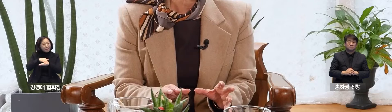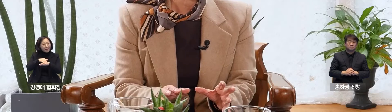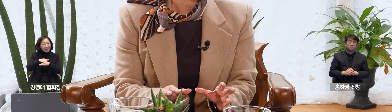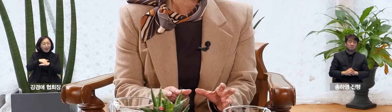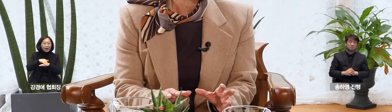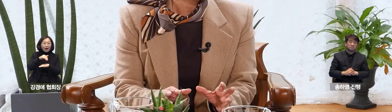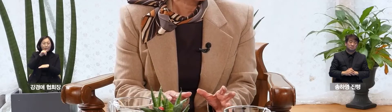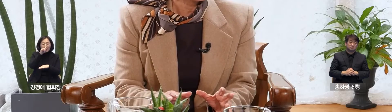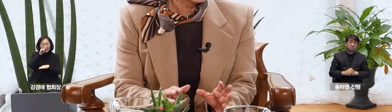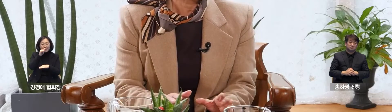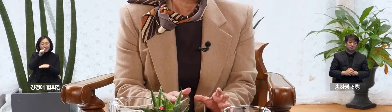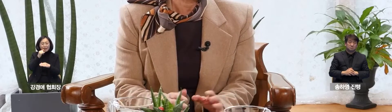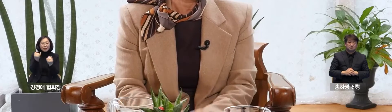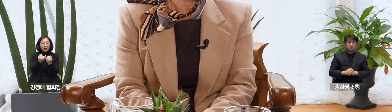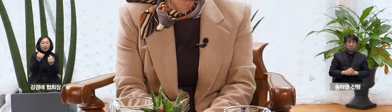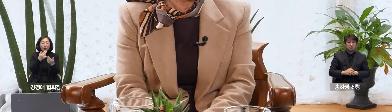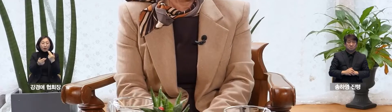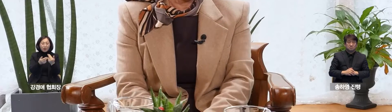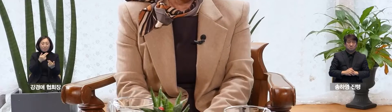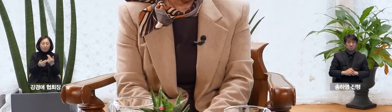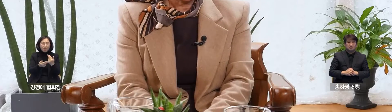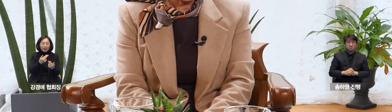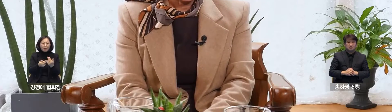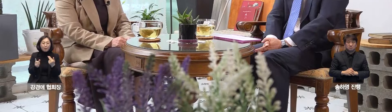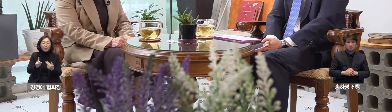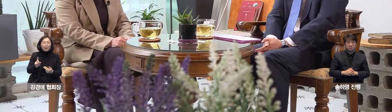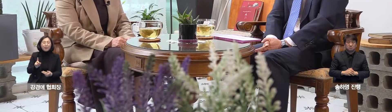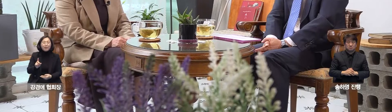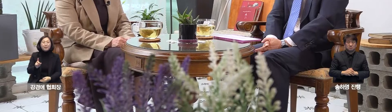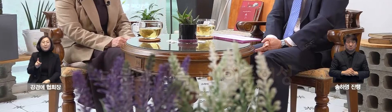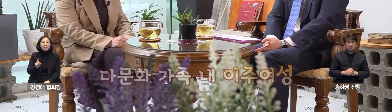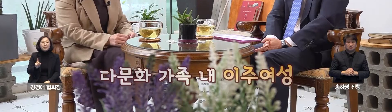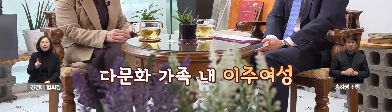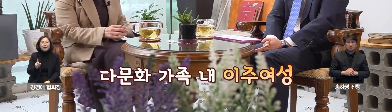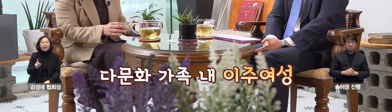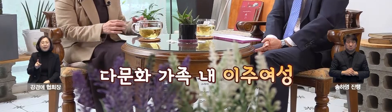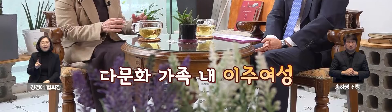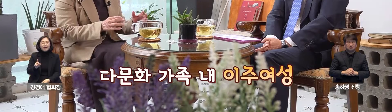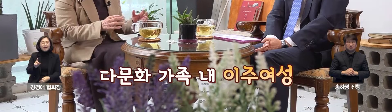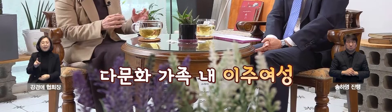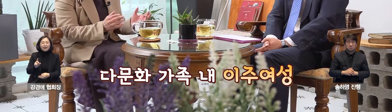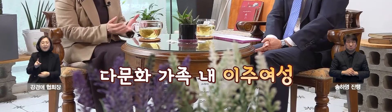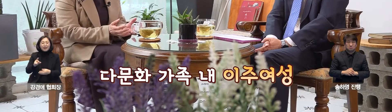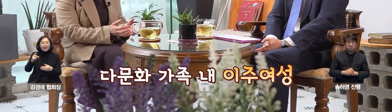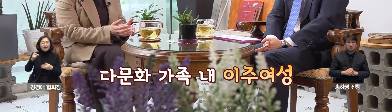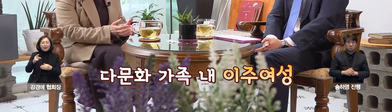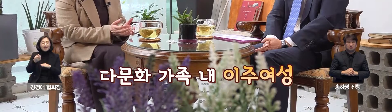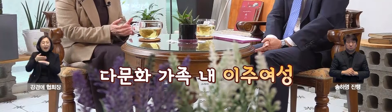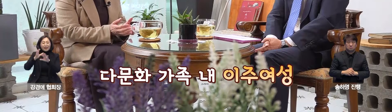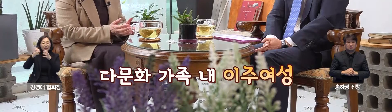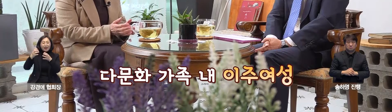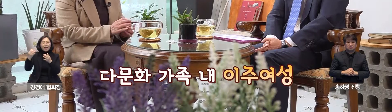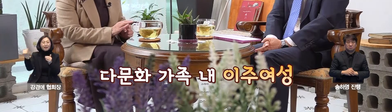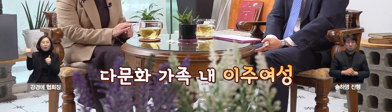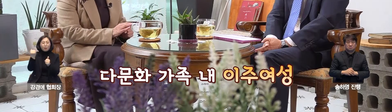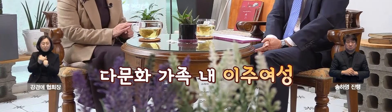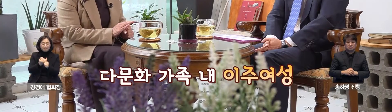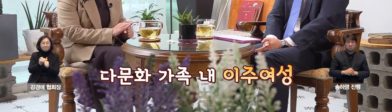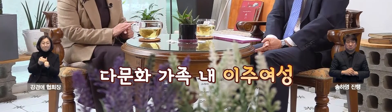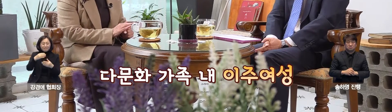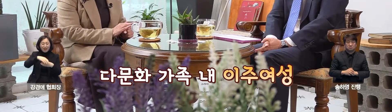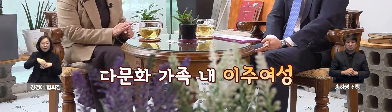여성 벤처협회가 있는데 어떤 걸 생각하냐면요. 다문화 가족의